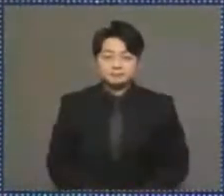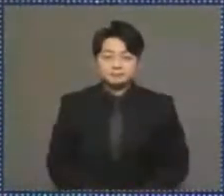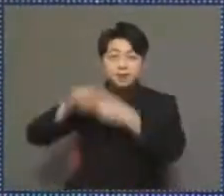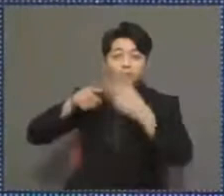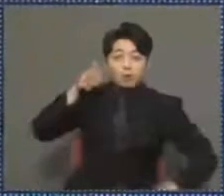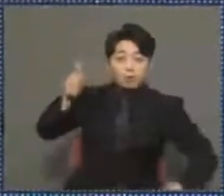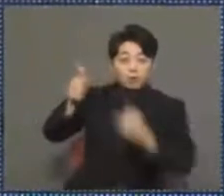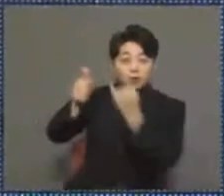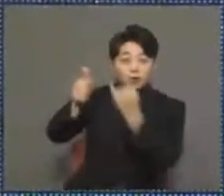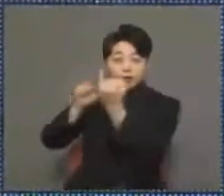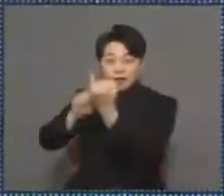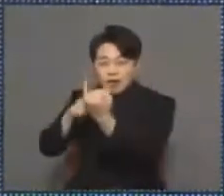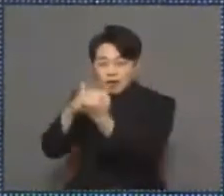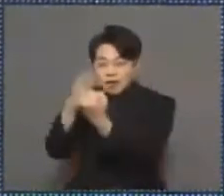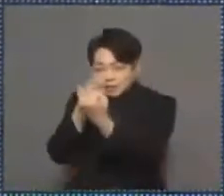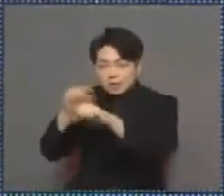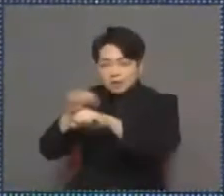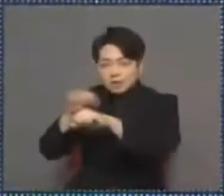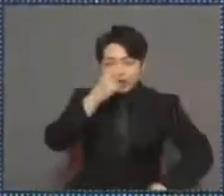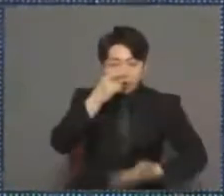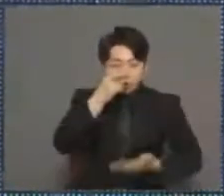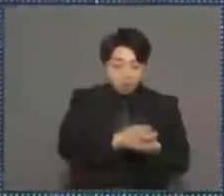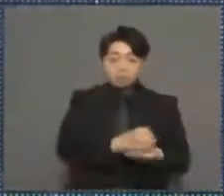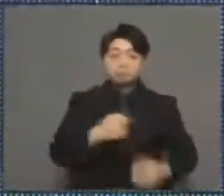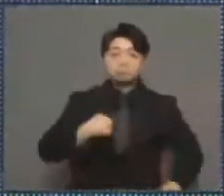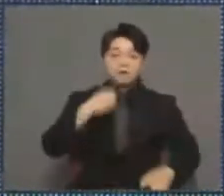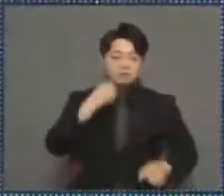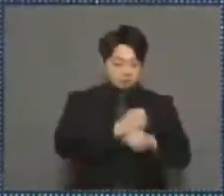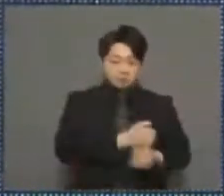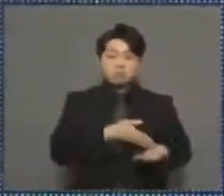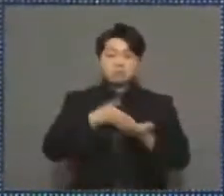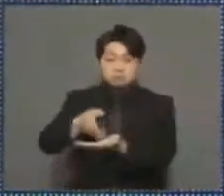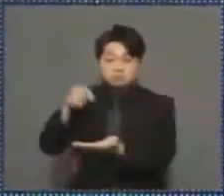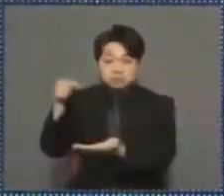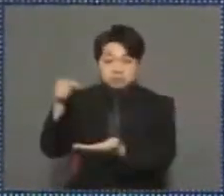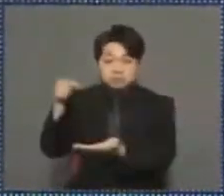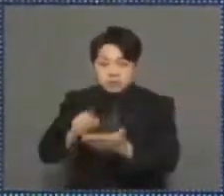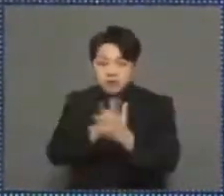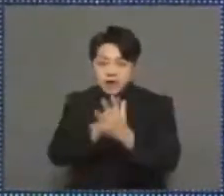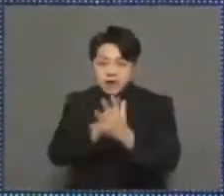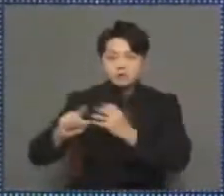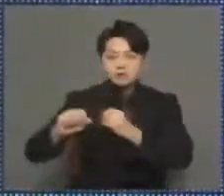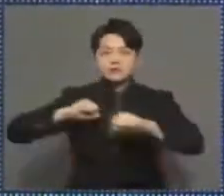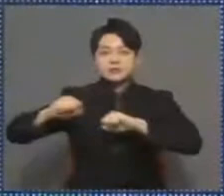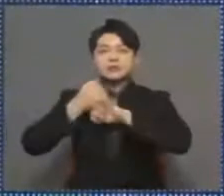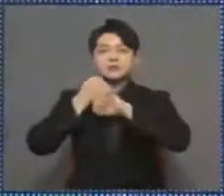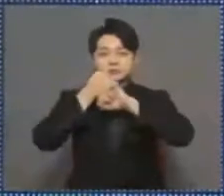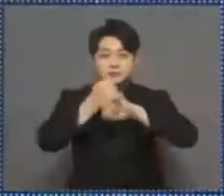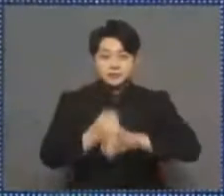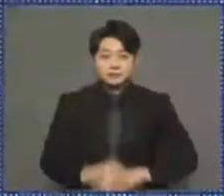김건희 특검 법 발의되지 않았습니까? 앞장서서 싸우겠습니다.